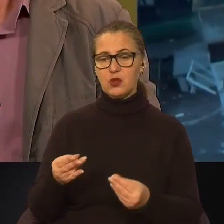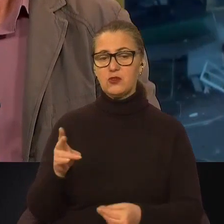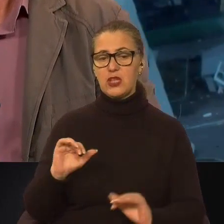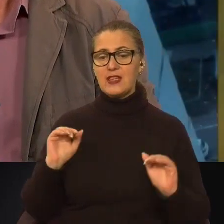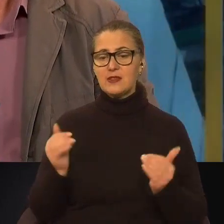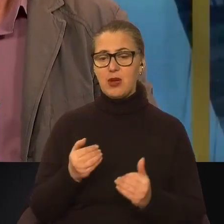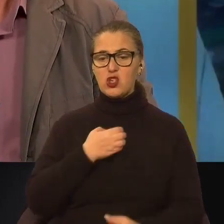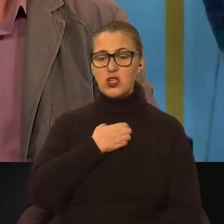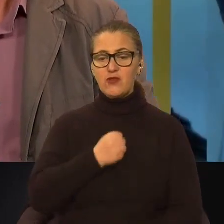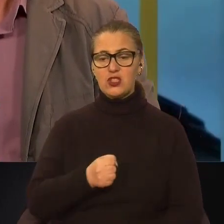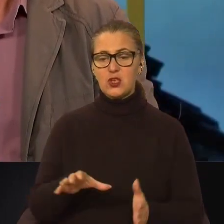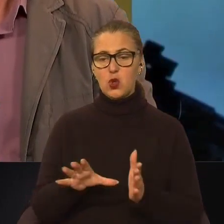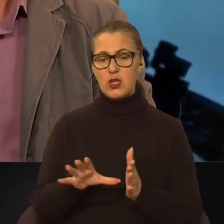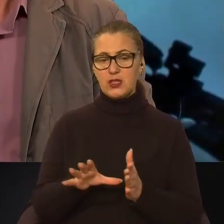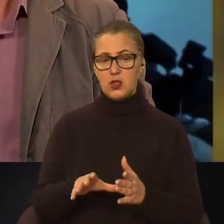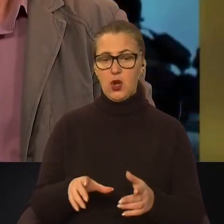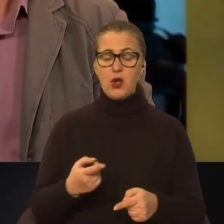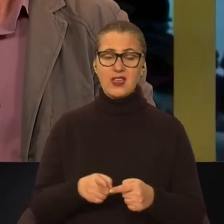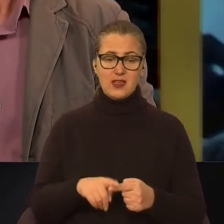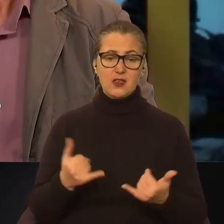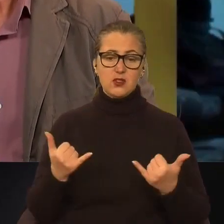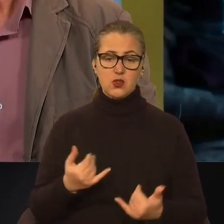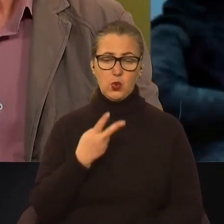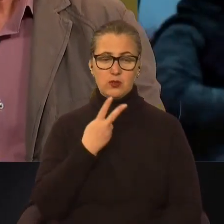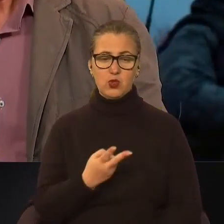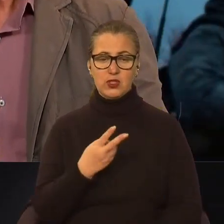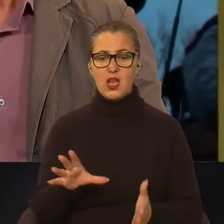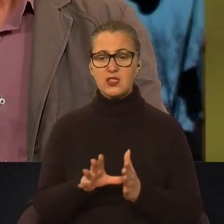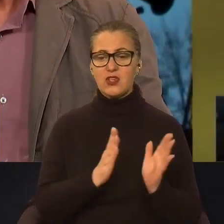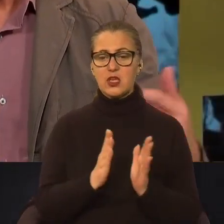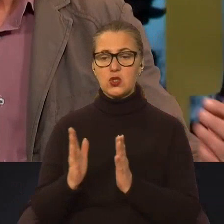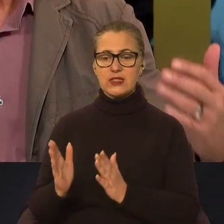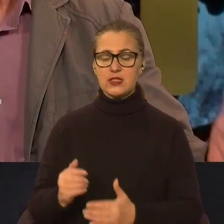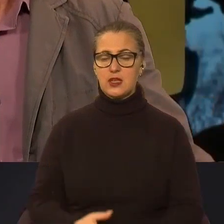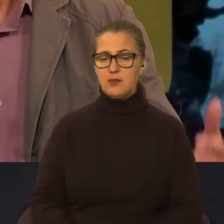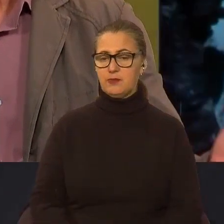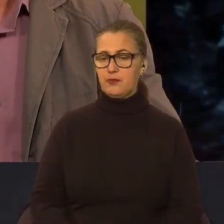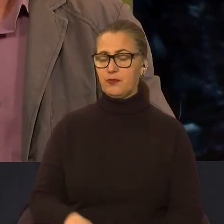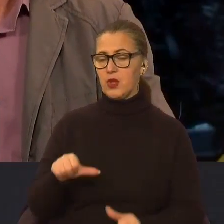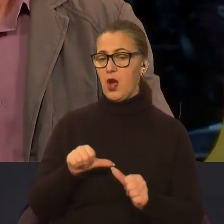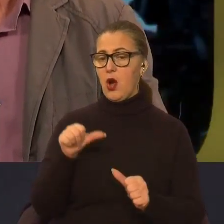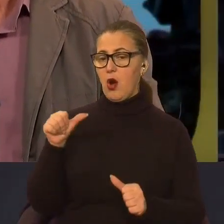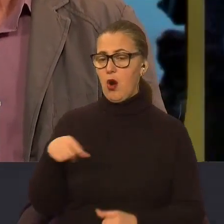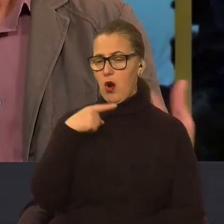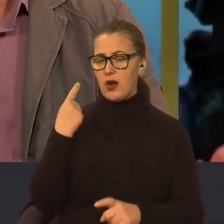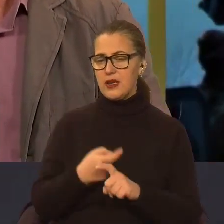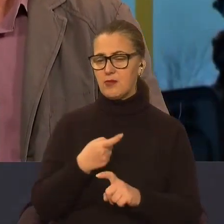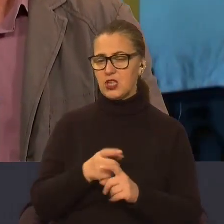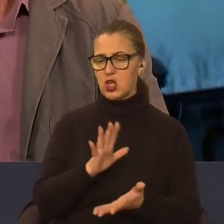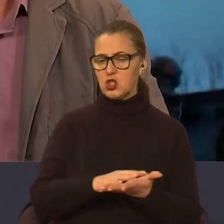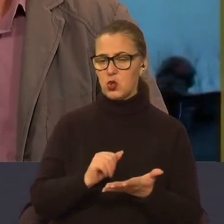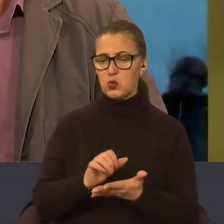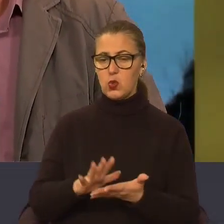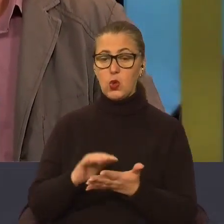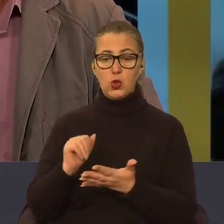дефіциту електроенергії які сьогодні спостерігається в енергосистемі окрім окрім російських руйнувань погода